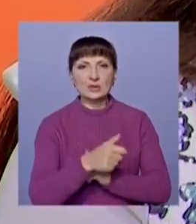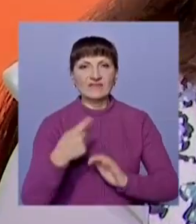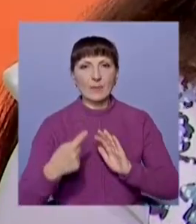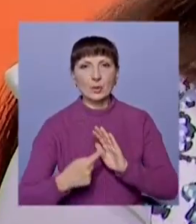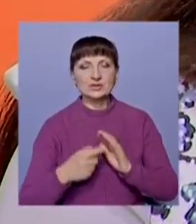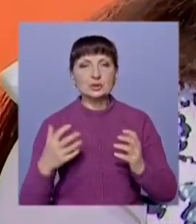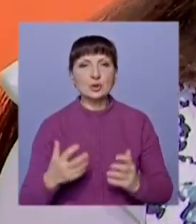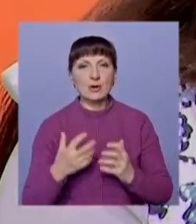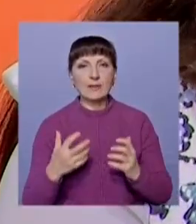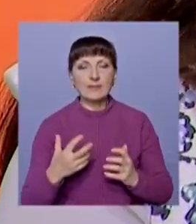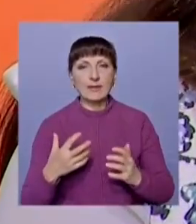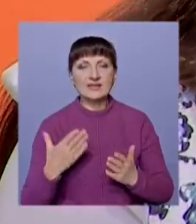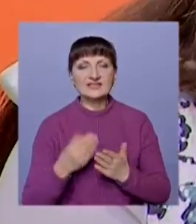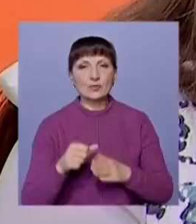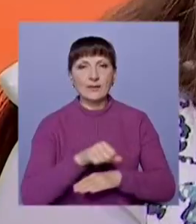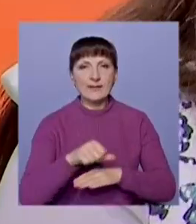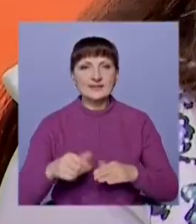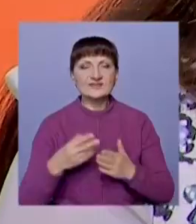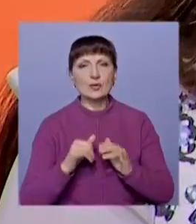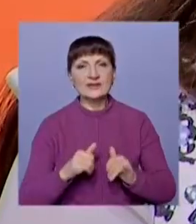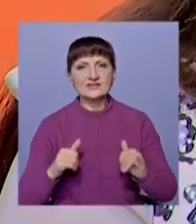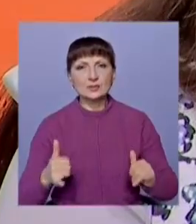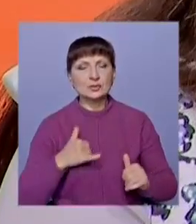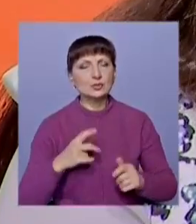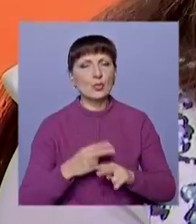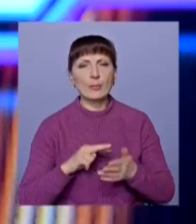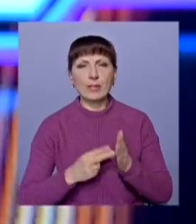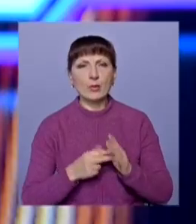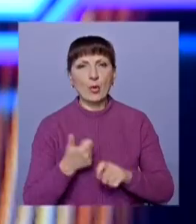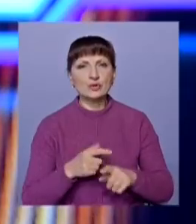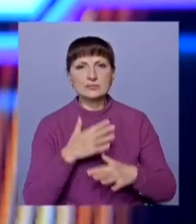вопросу и сохранения суверенитета, и своего развития. У нас грандиозные планы и в плане